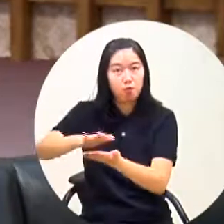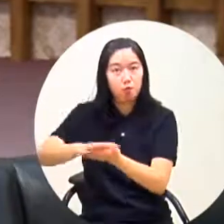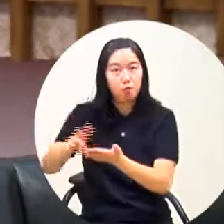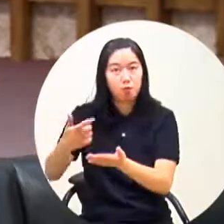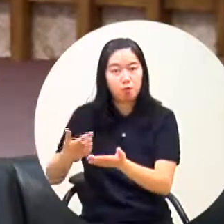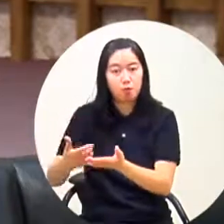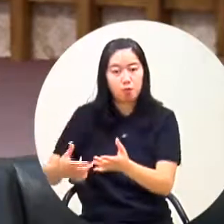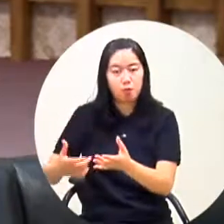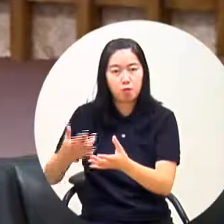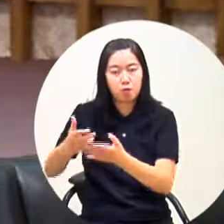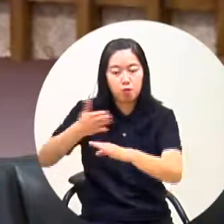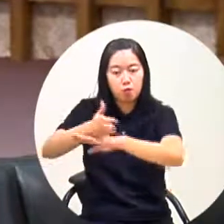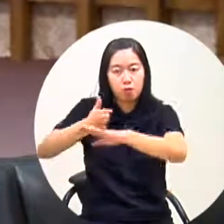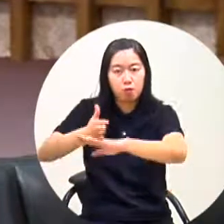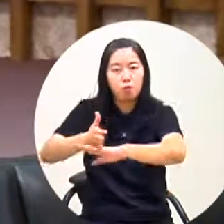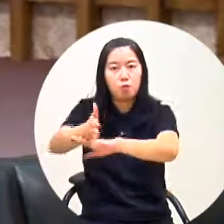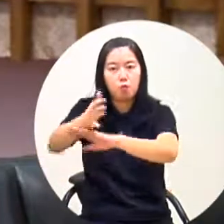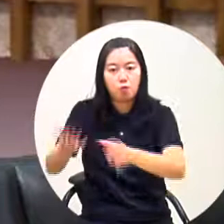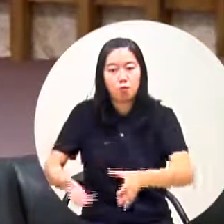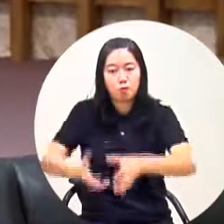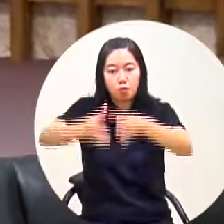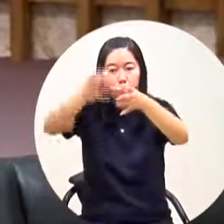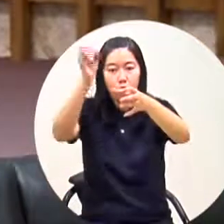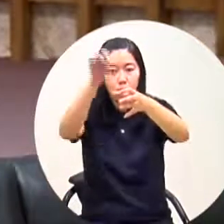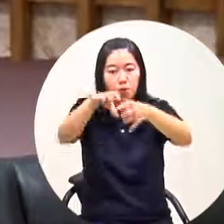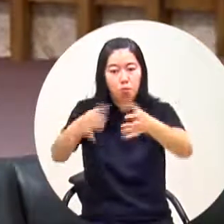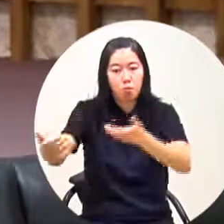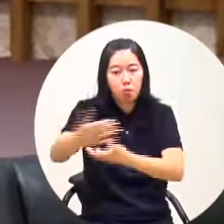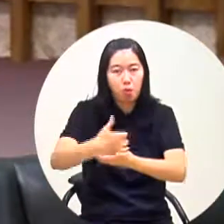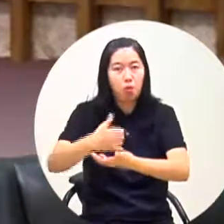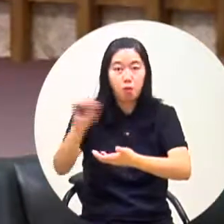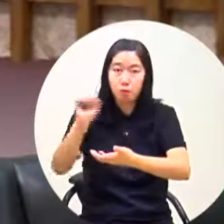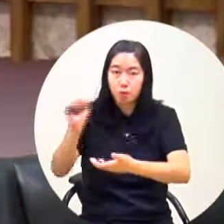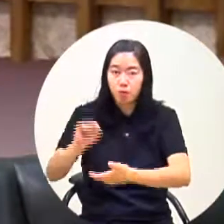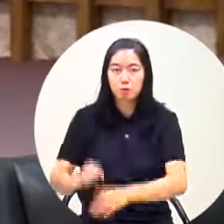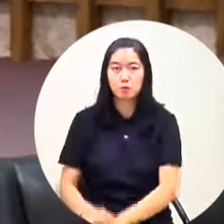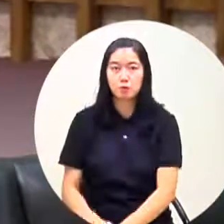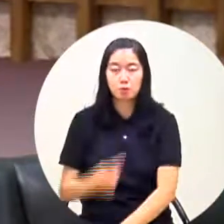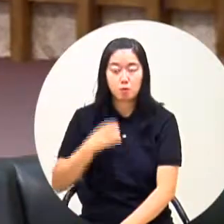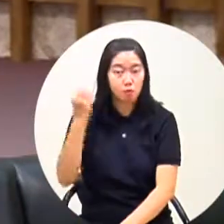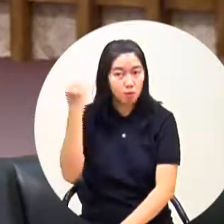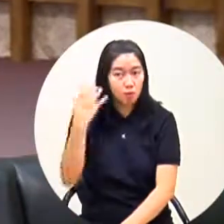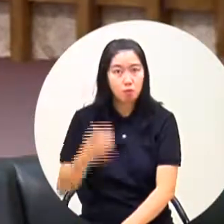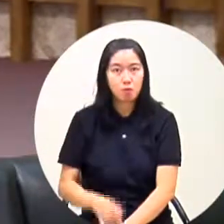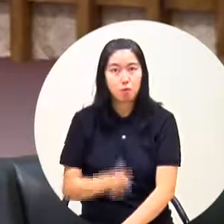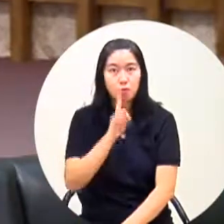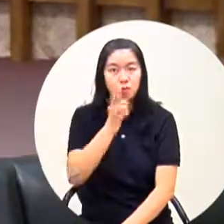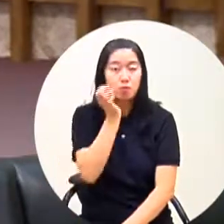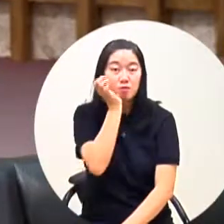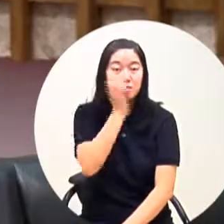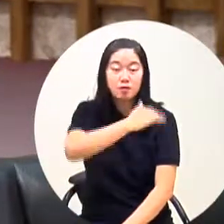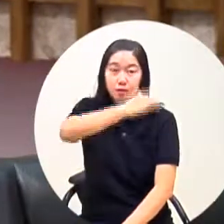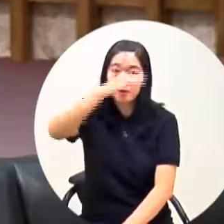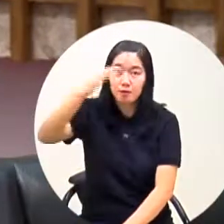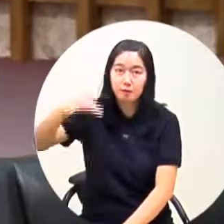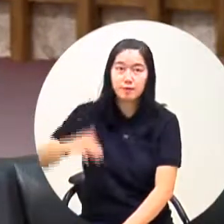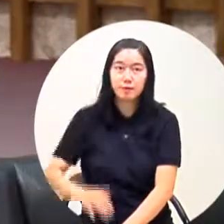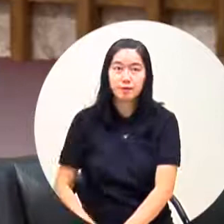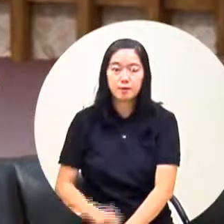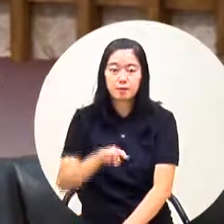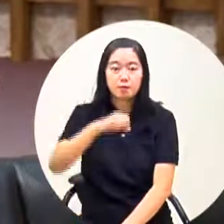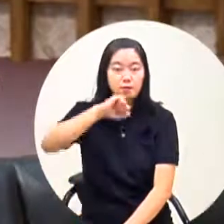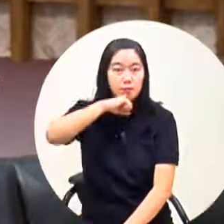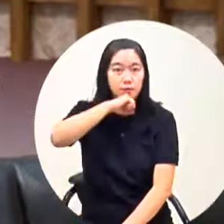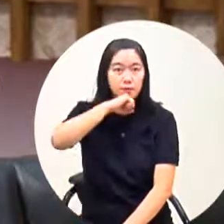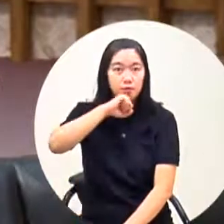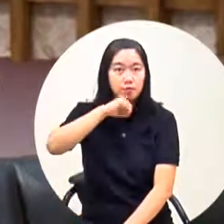拢袂当收啦，袂当收啦吼。啊，我是听讲。敢那按工山吼，工山当然迄是台电的，阿嘛知嘛，但是